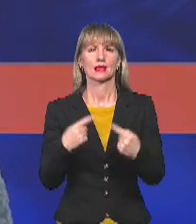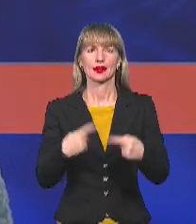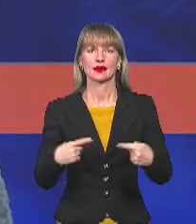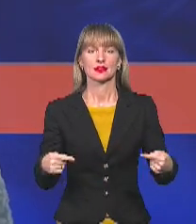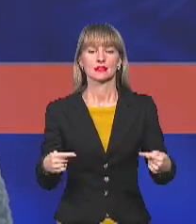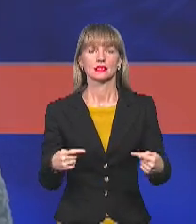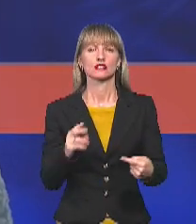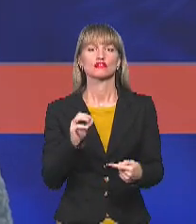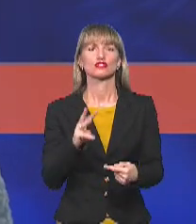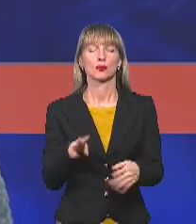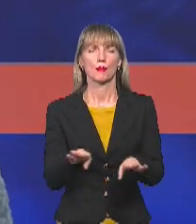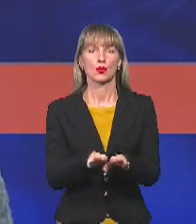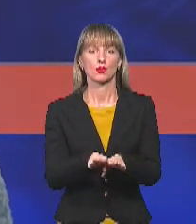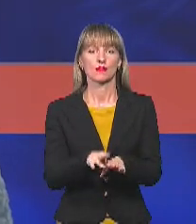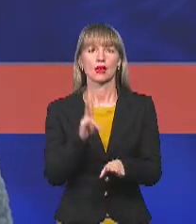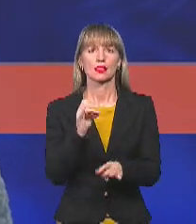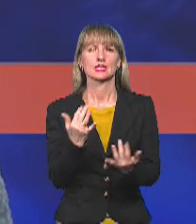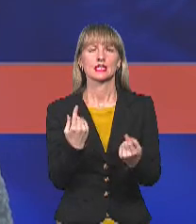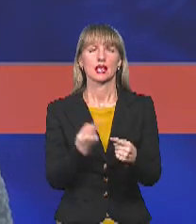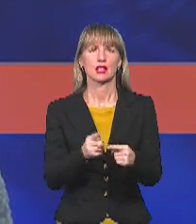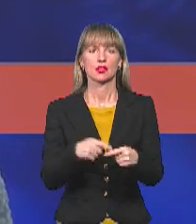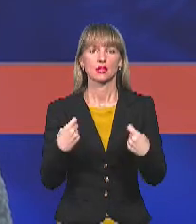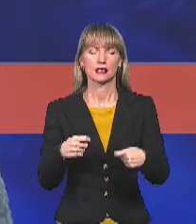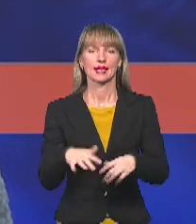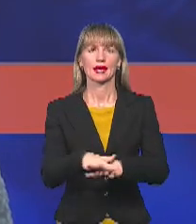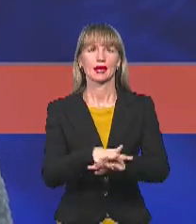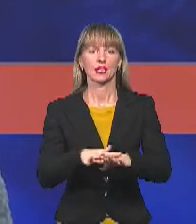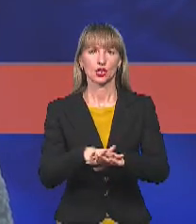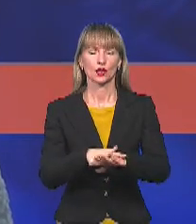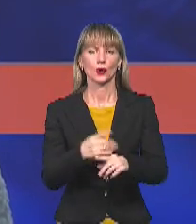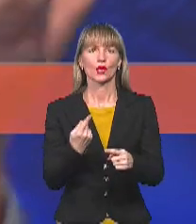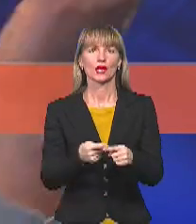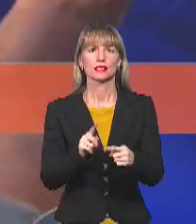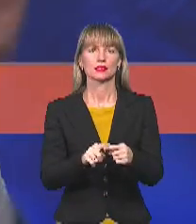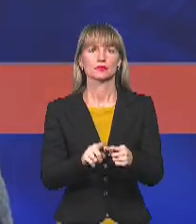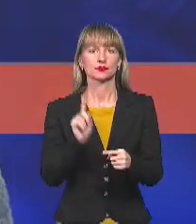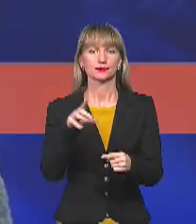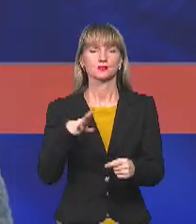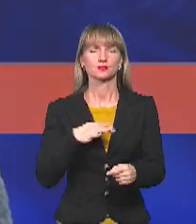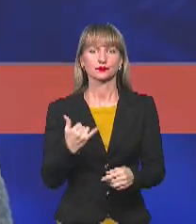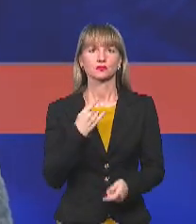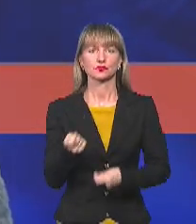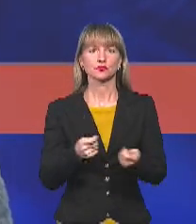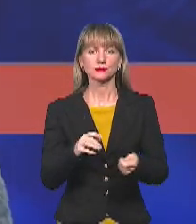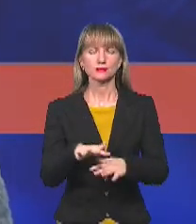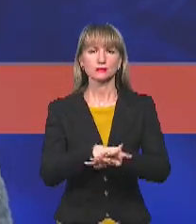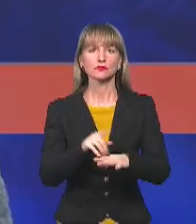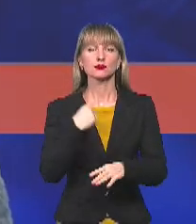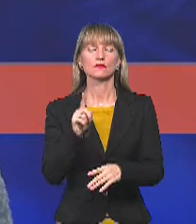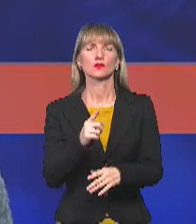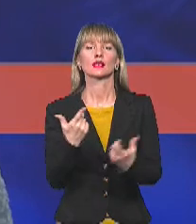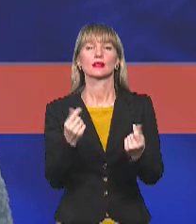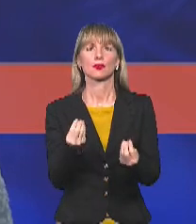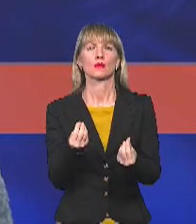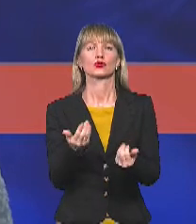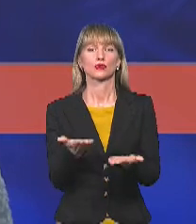Навіть я не знаю, з чим порівняти, наскільки це різне. Ринок – це ось там був у нас керівник ринку, який казав, що, де і